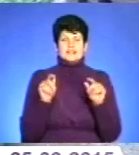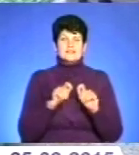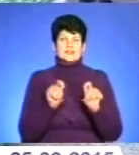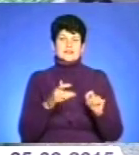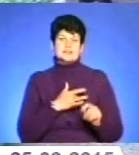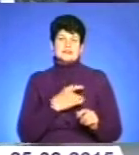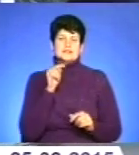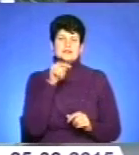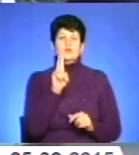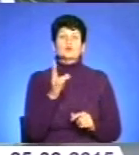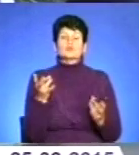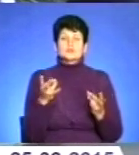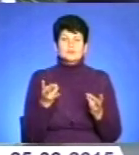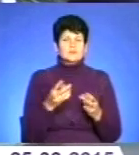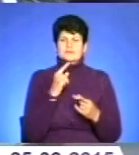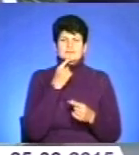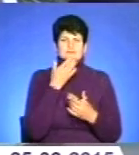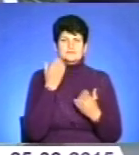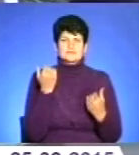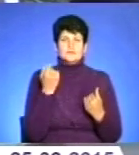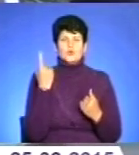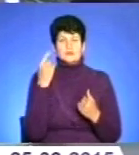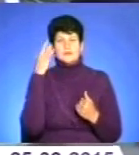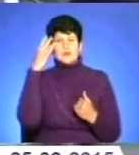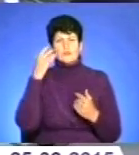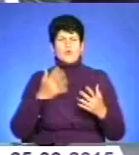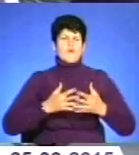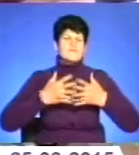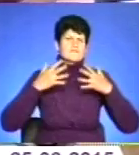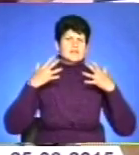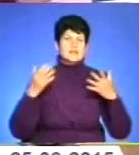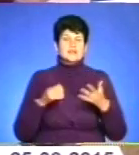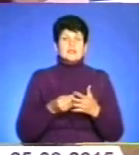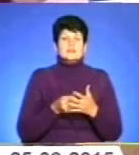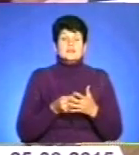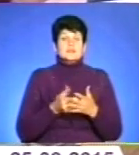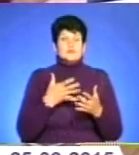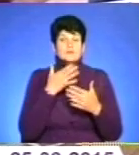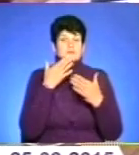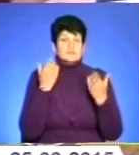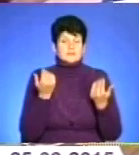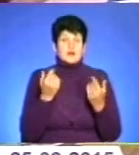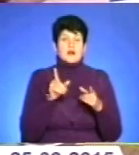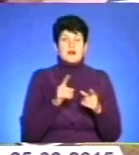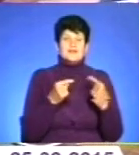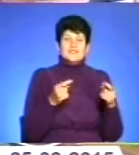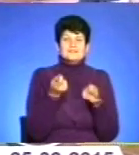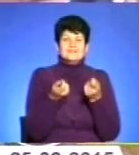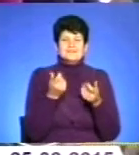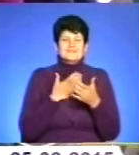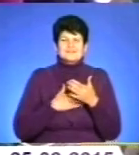серце тим, хто цього потребує, неважко. Одні мріють про велике і не цінують, що мають, інші радіють у житті кожній